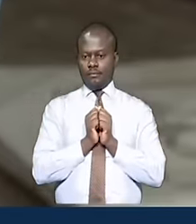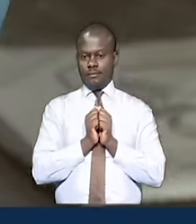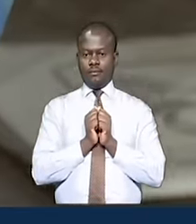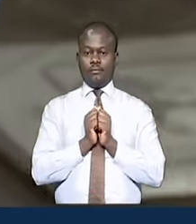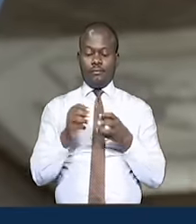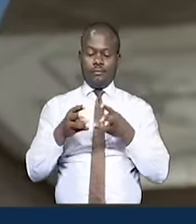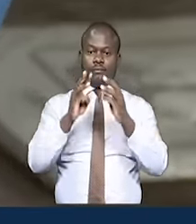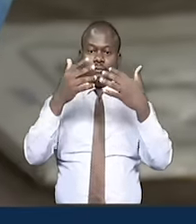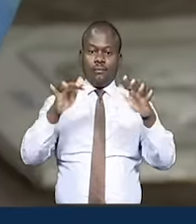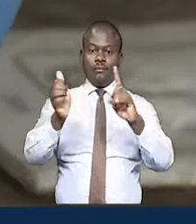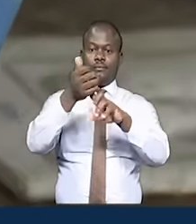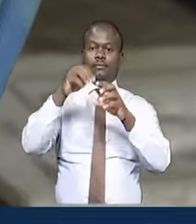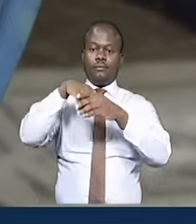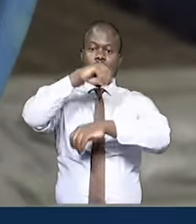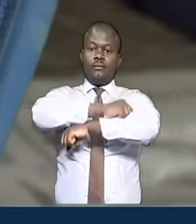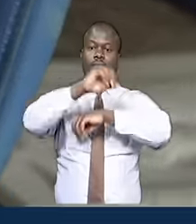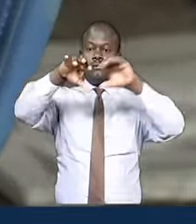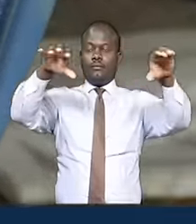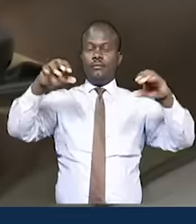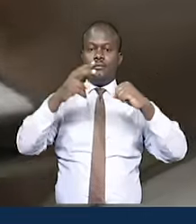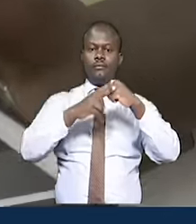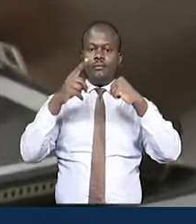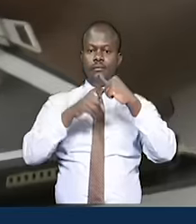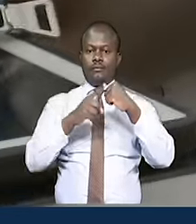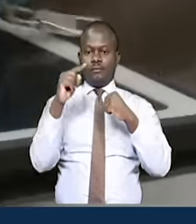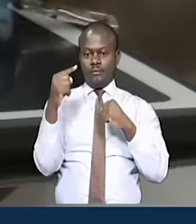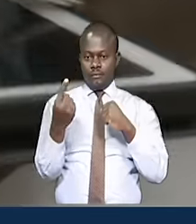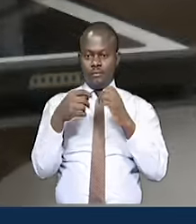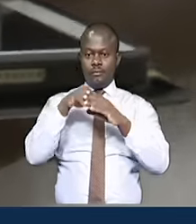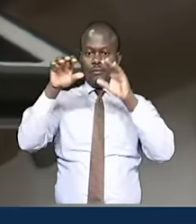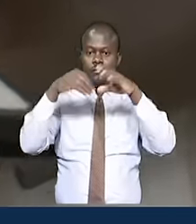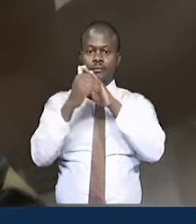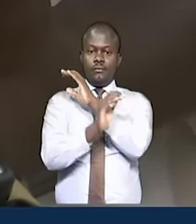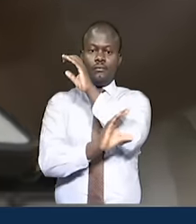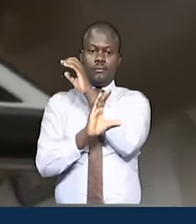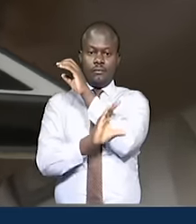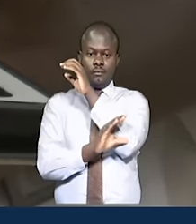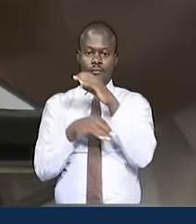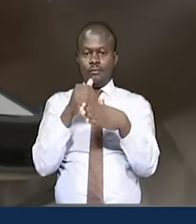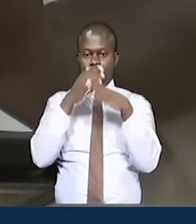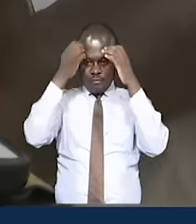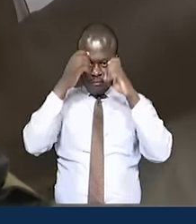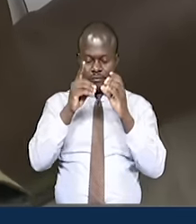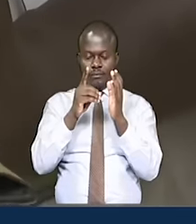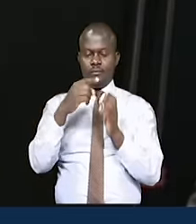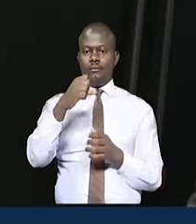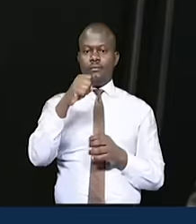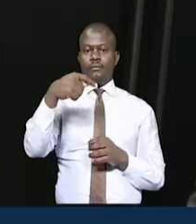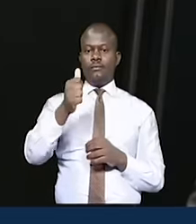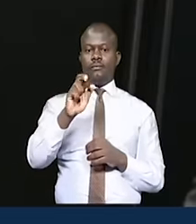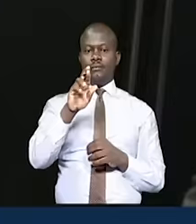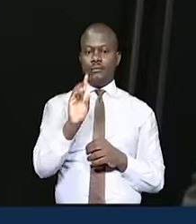Ni uburyo bumaze kugera mu mashuri 761 hirya no hino mu gihugu. Minisitiri w'uburezi Gaspar